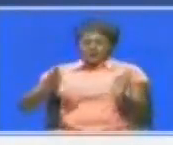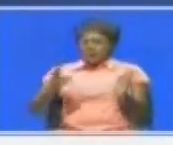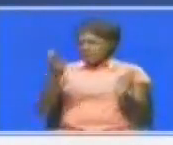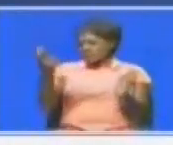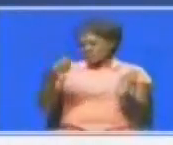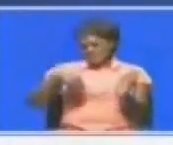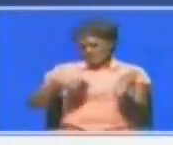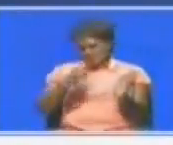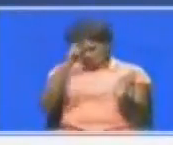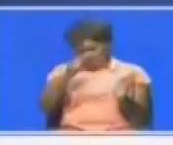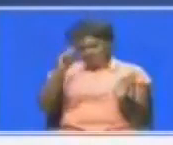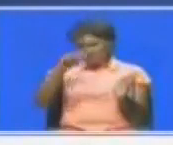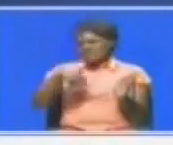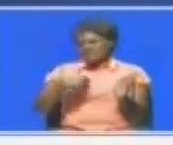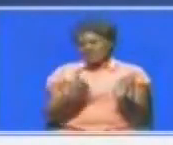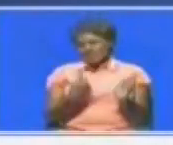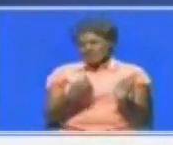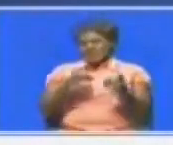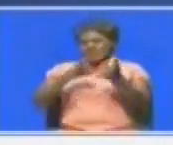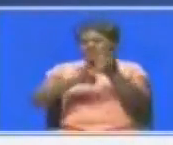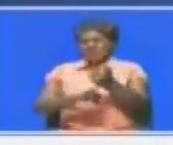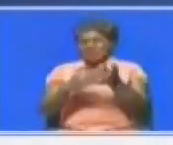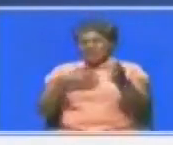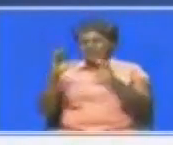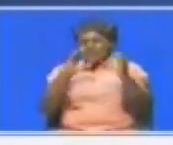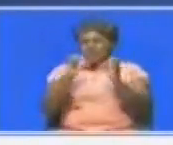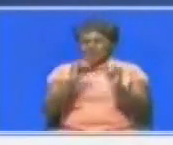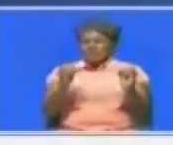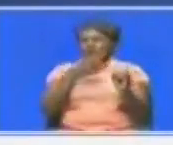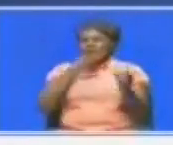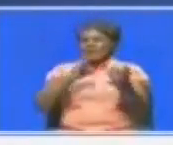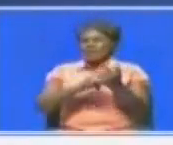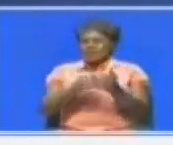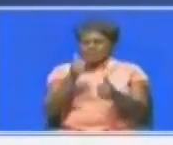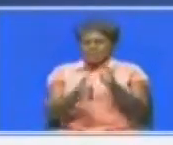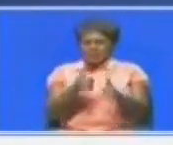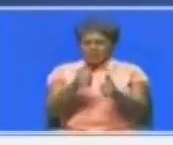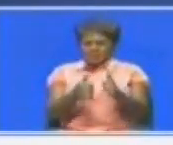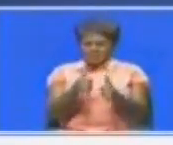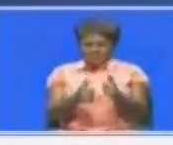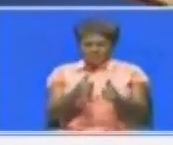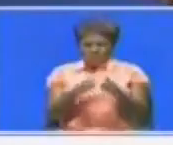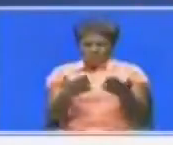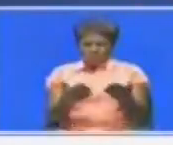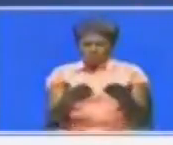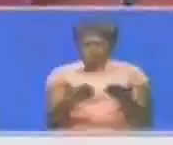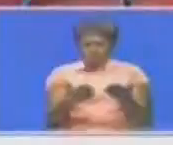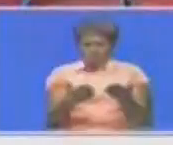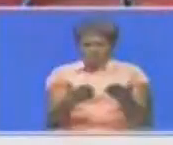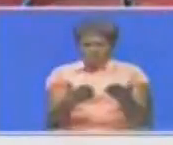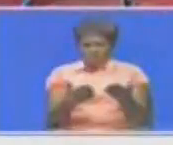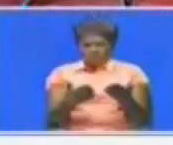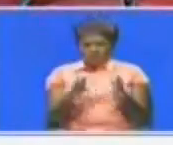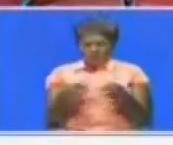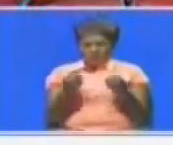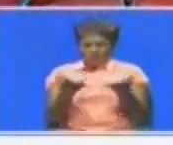uangalie, mkae chini. Alafu ndoa nyingi hazina communication. Mume unapata message kwa simu, ametongoza mtu ama amefanya mambo yake. Saizi